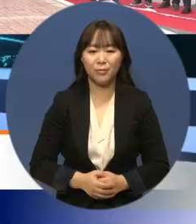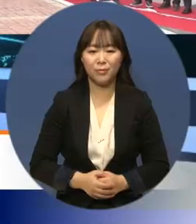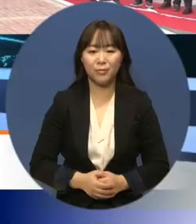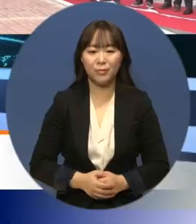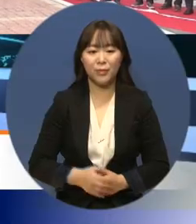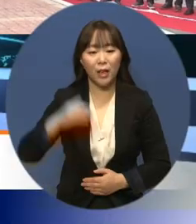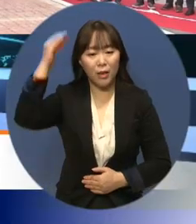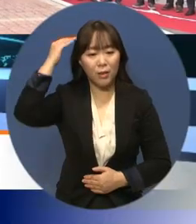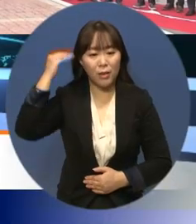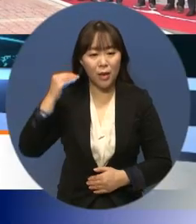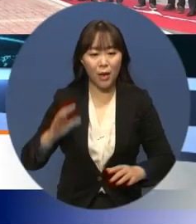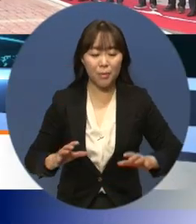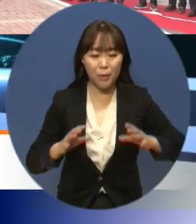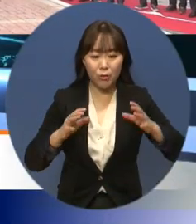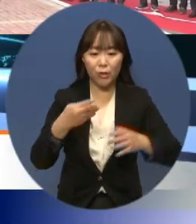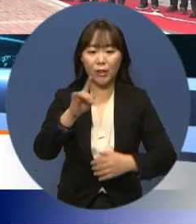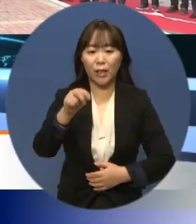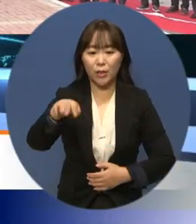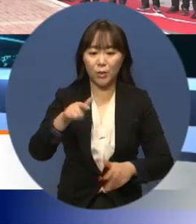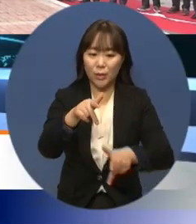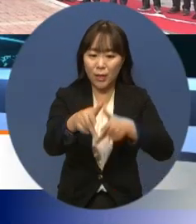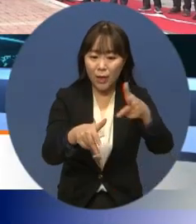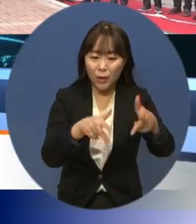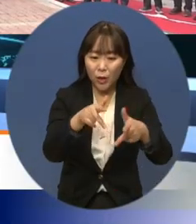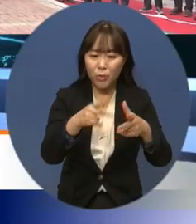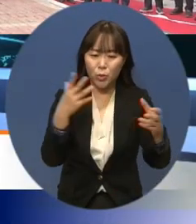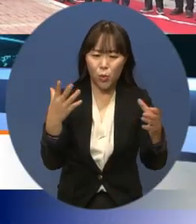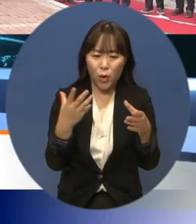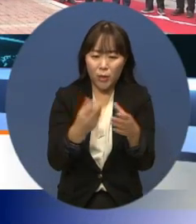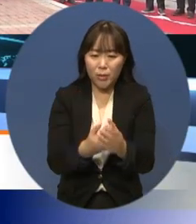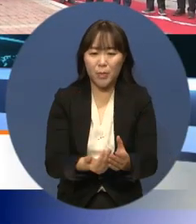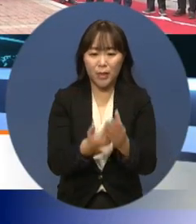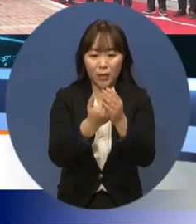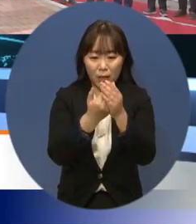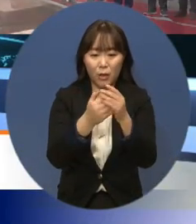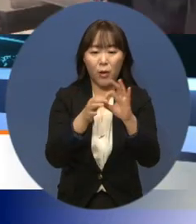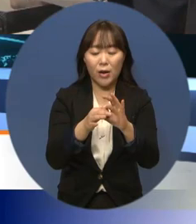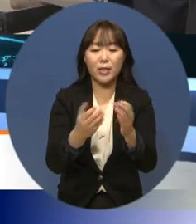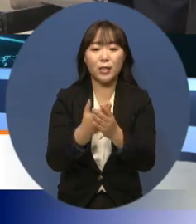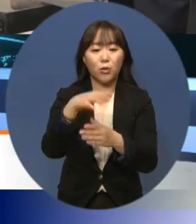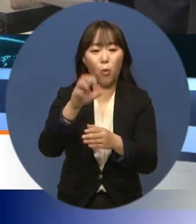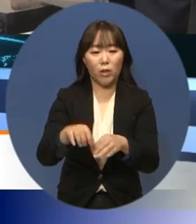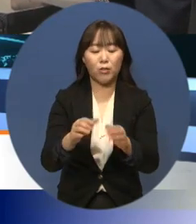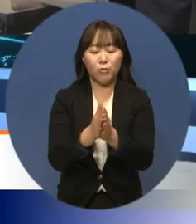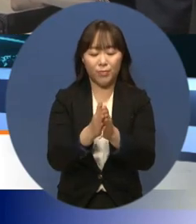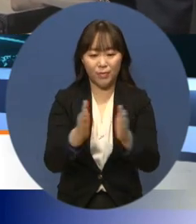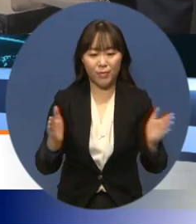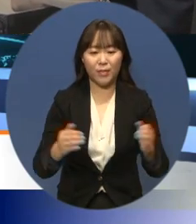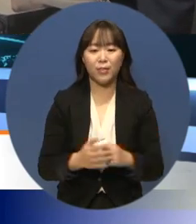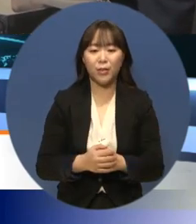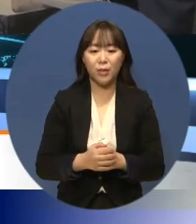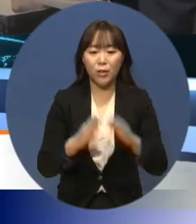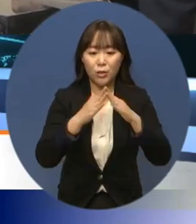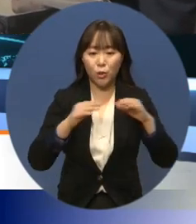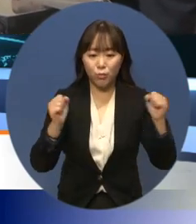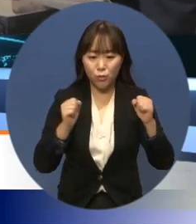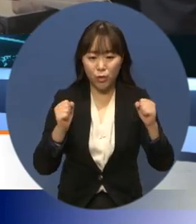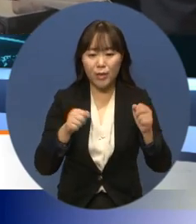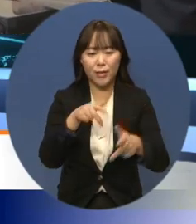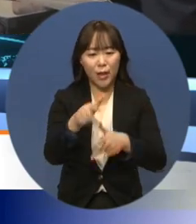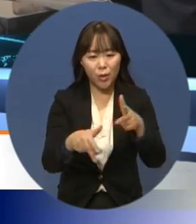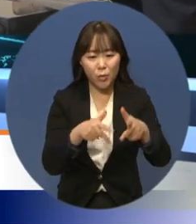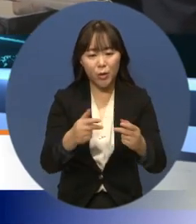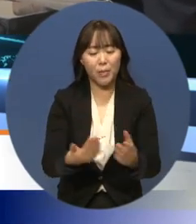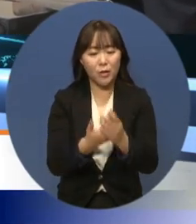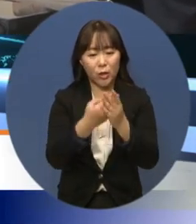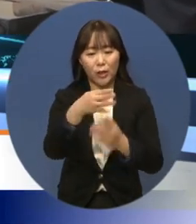대한민국 탄소 산업을 종합적으로 육성할 한국 탄소 산업 진흥원 이 출범했습니다 전복이 주력 산업으로